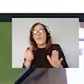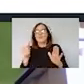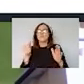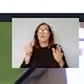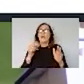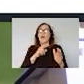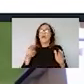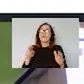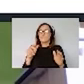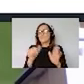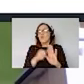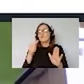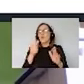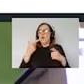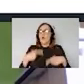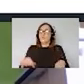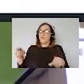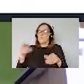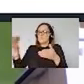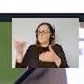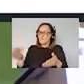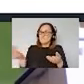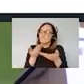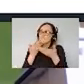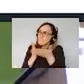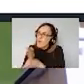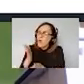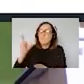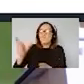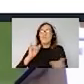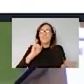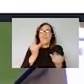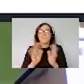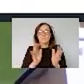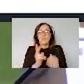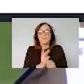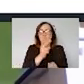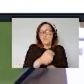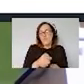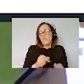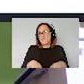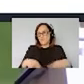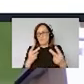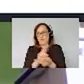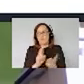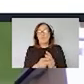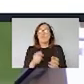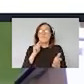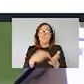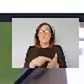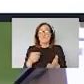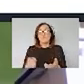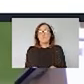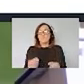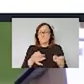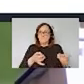na przykład wejść w takie narzędzie, jeśli mamy obawy, że na przykład seniorzy sobie z czymś mogą nie poradzić. No i dobrze, drodzy Państwo, ja też